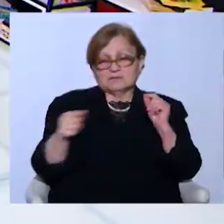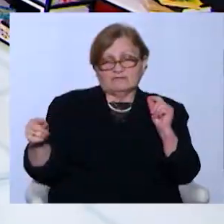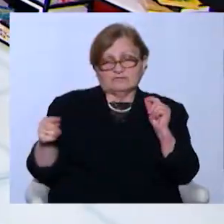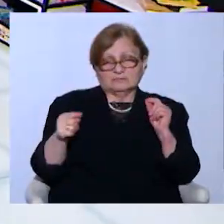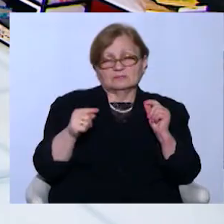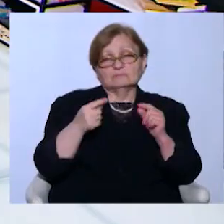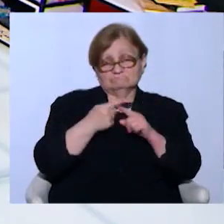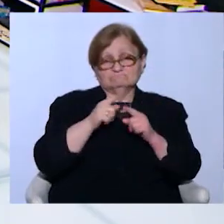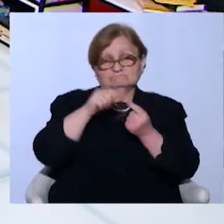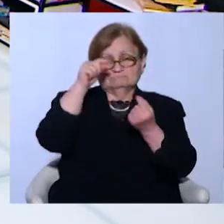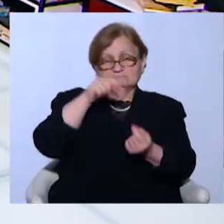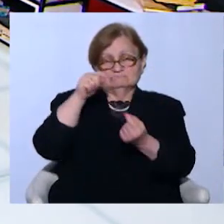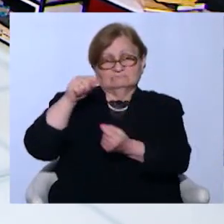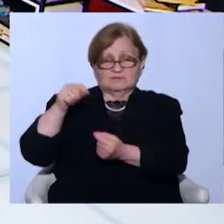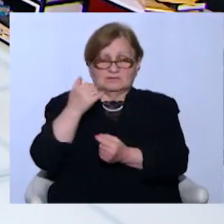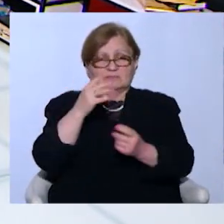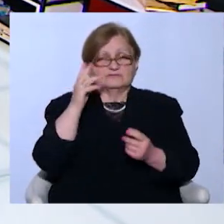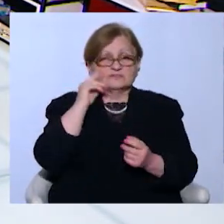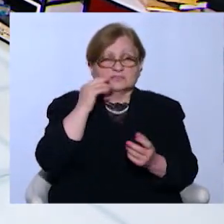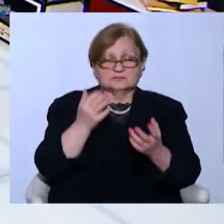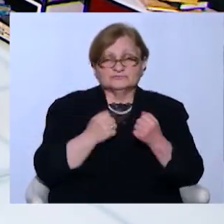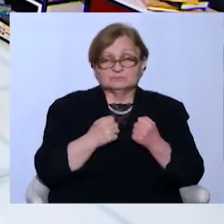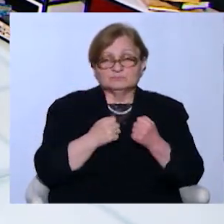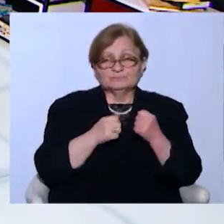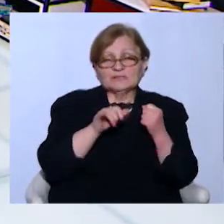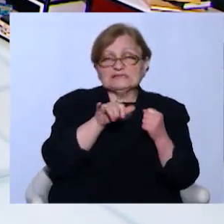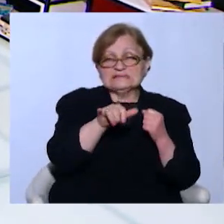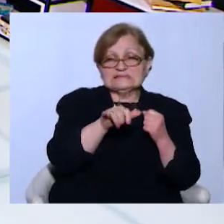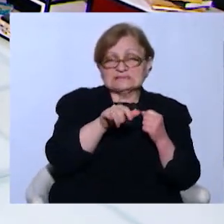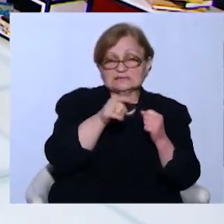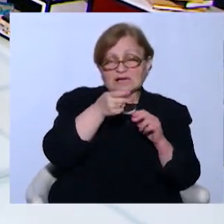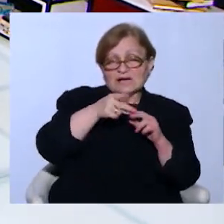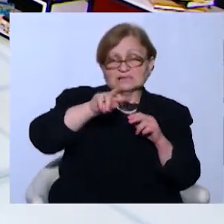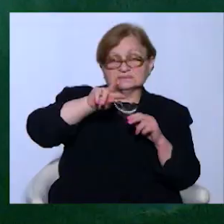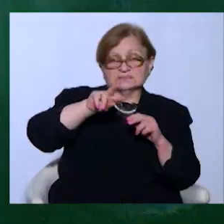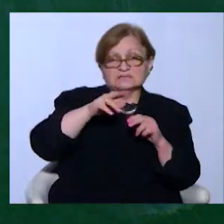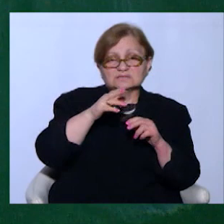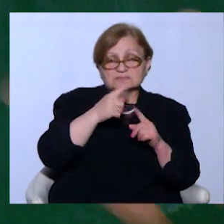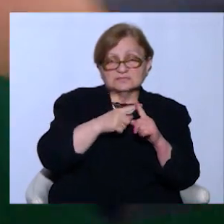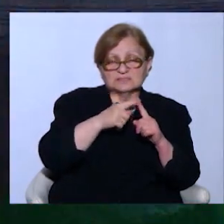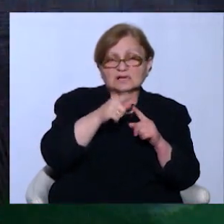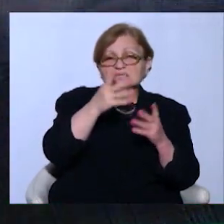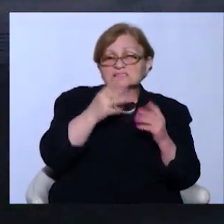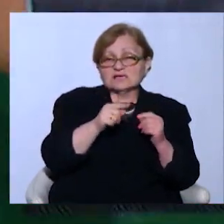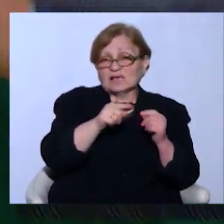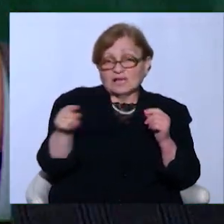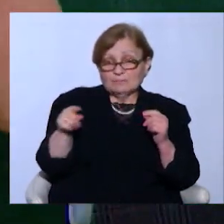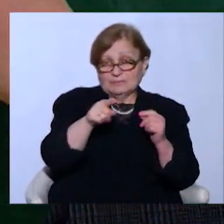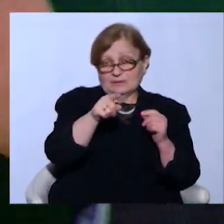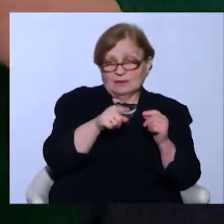შესაბამისად ვიღებთ შესაბამის ხარისხს. შესაბამისად Y-ი ხარისხად X-ი, სადაც X-ი არის დღეების რაოდენობა